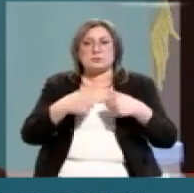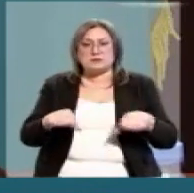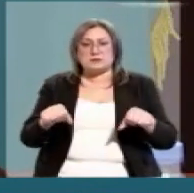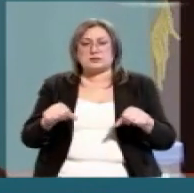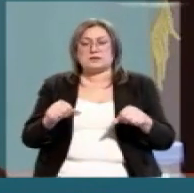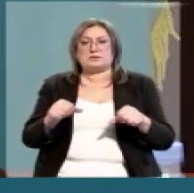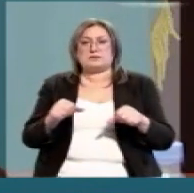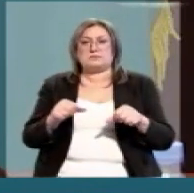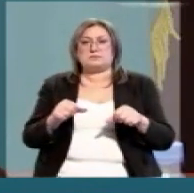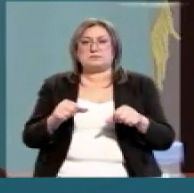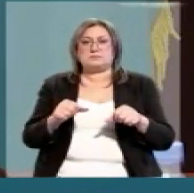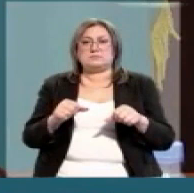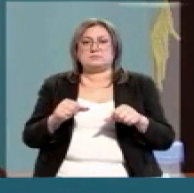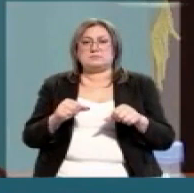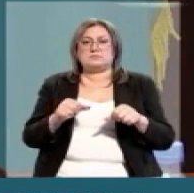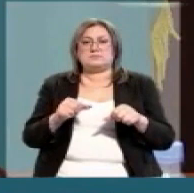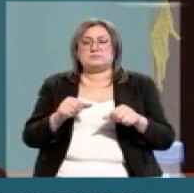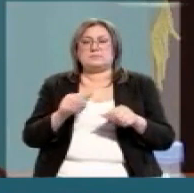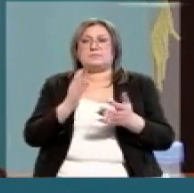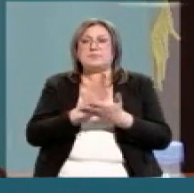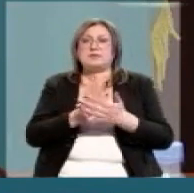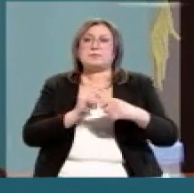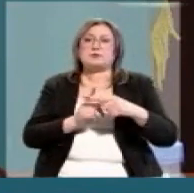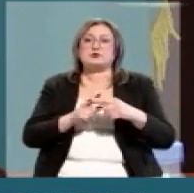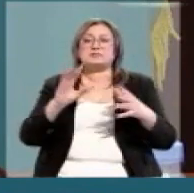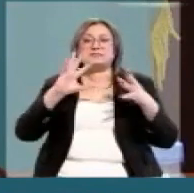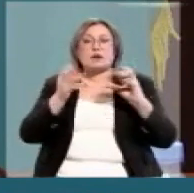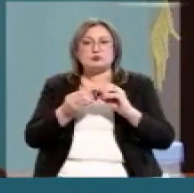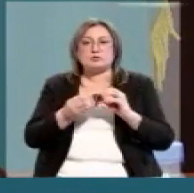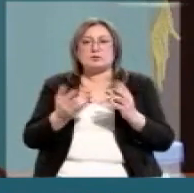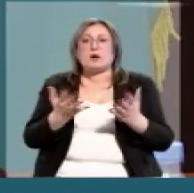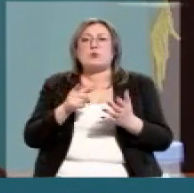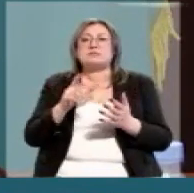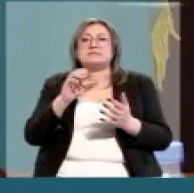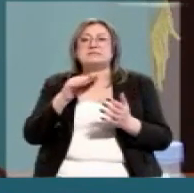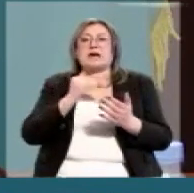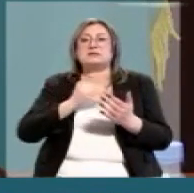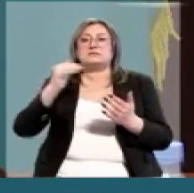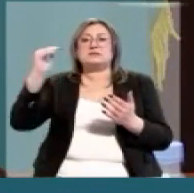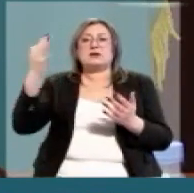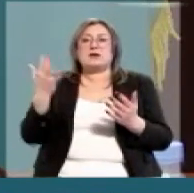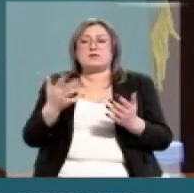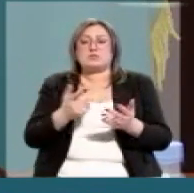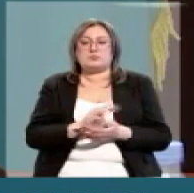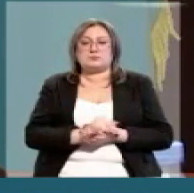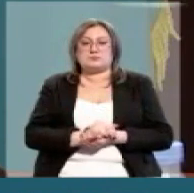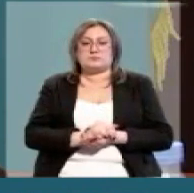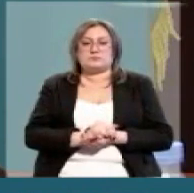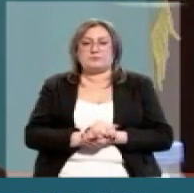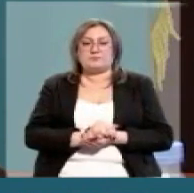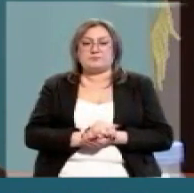комитета, значит, есть положительное заключение. Ну, в какой стадии, я хочу уточнить.